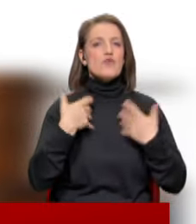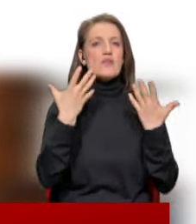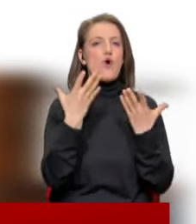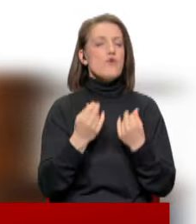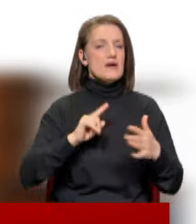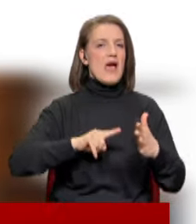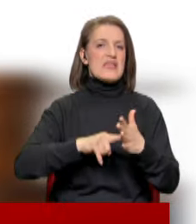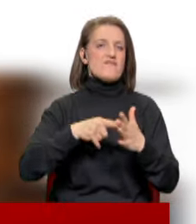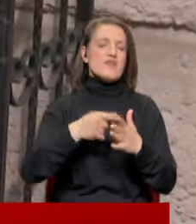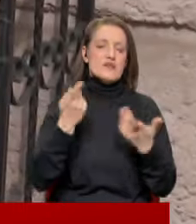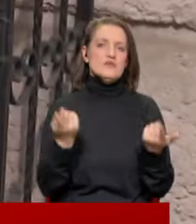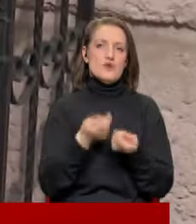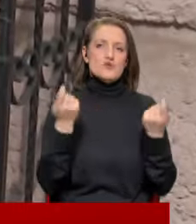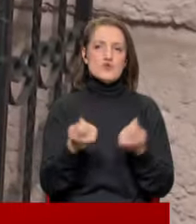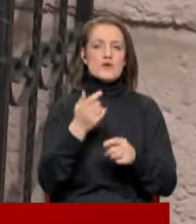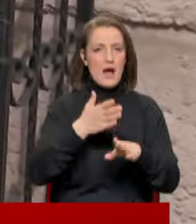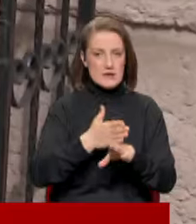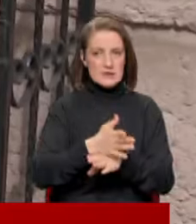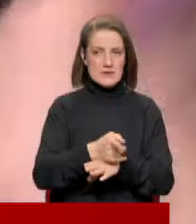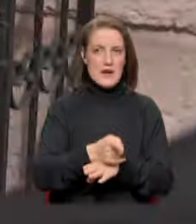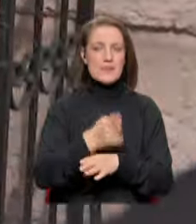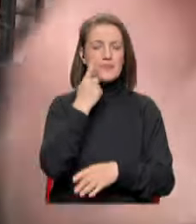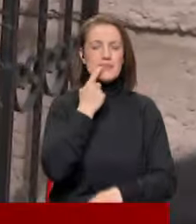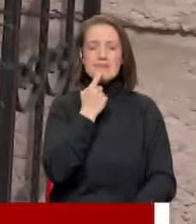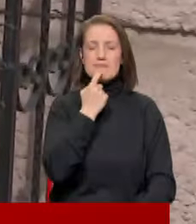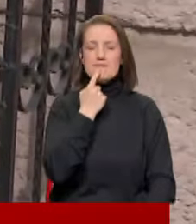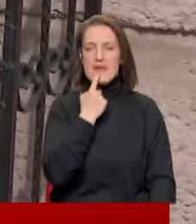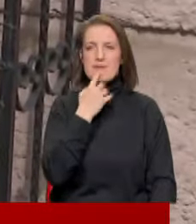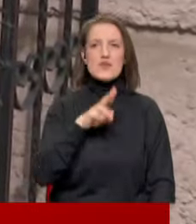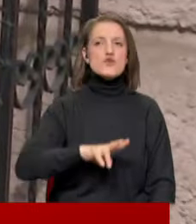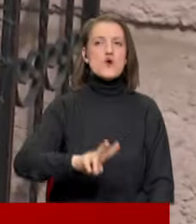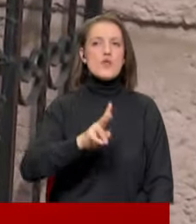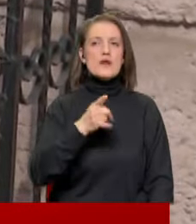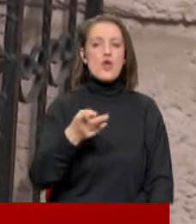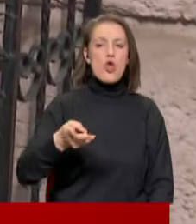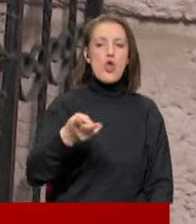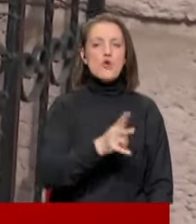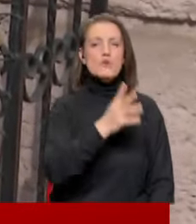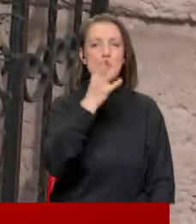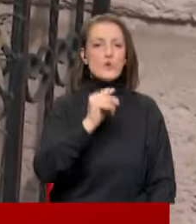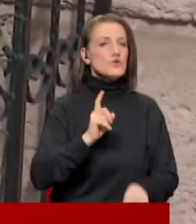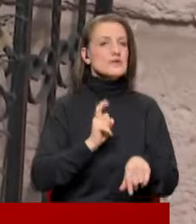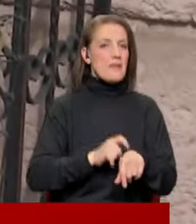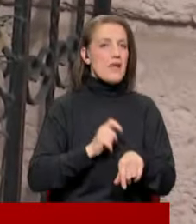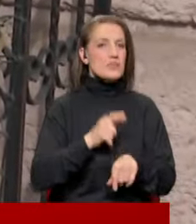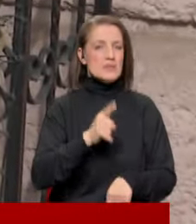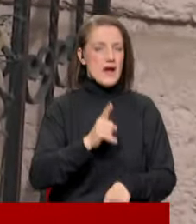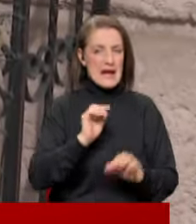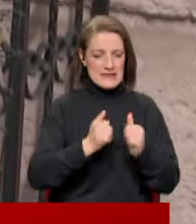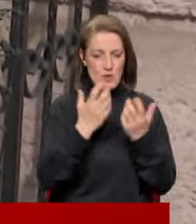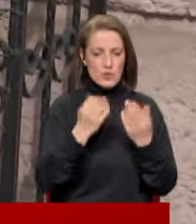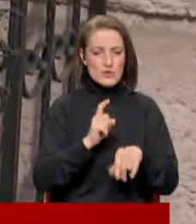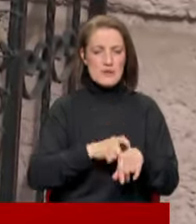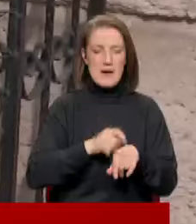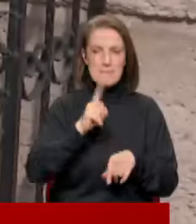vizyonuyla Hareket ediyoruz Aslında Devlet Demir Yolları katliamın olduğu zamanda meteoroloji ile